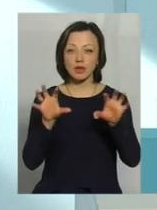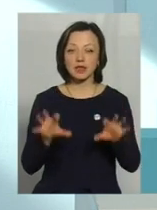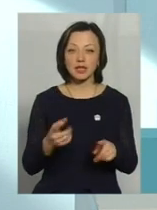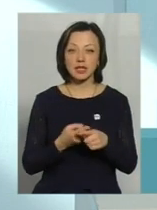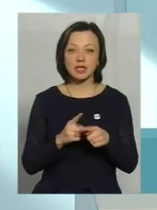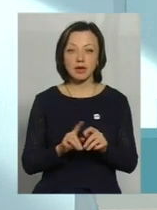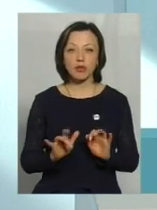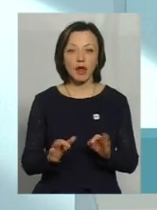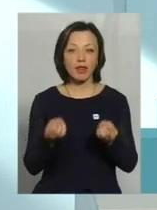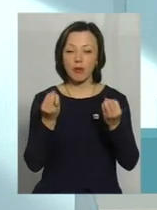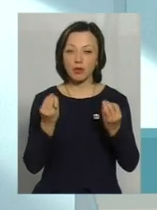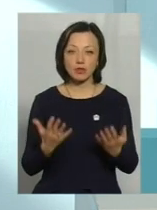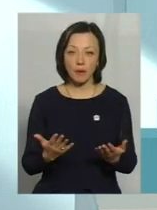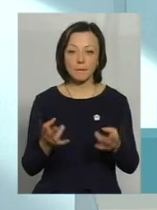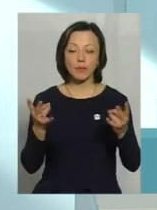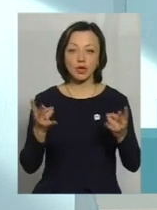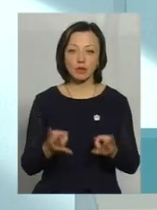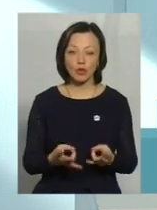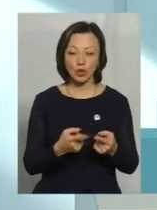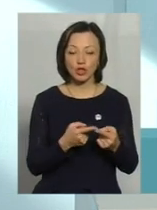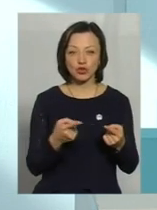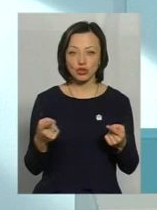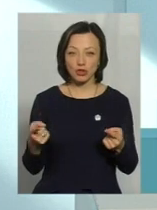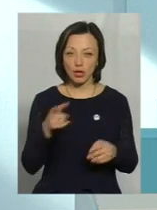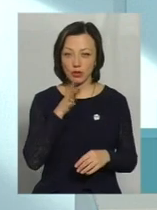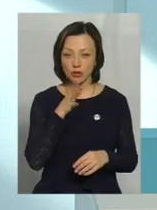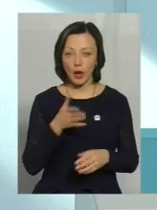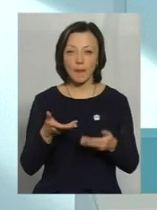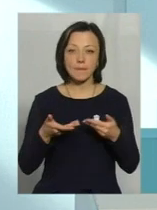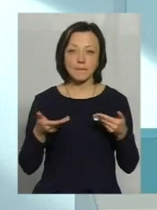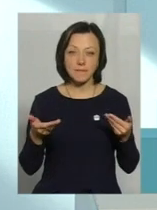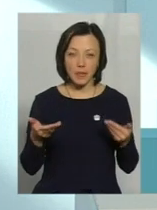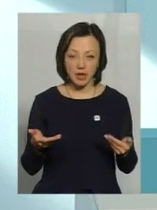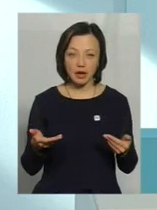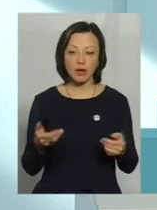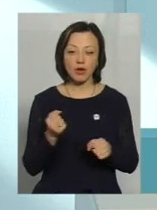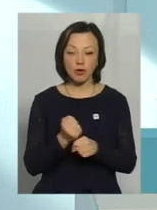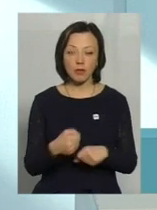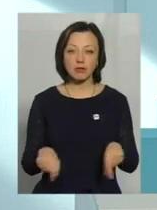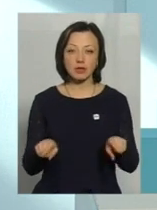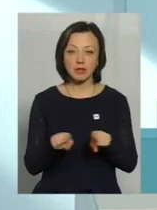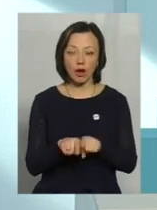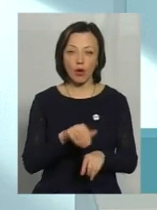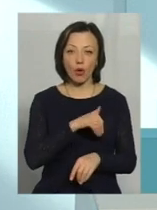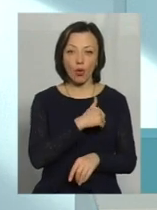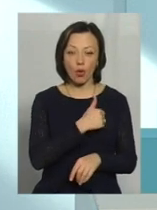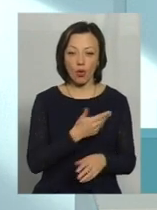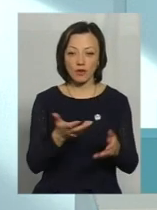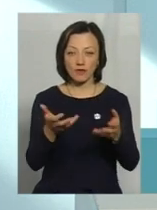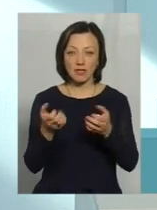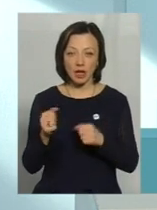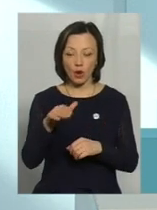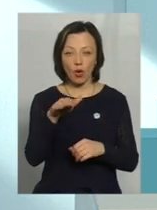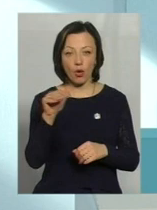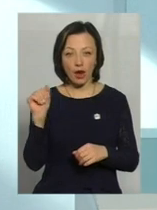ця процедура непроста, вона потребує певного часу. Тому ми йдемо таким кроком, що ми хочемо взяти в